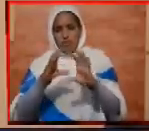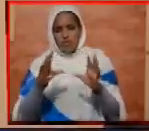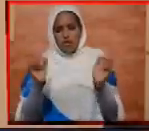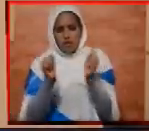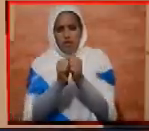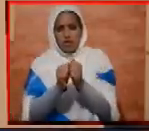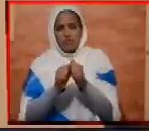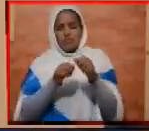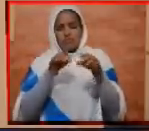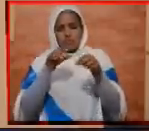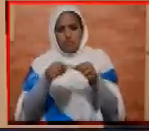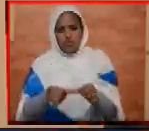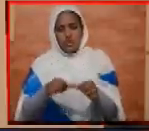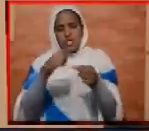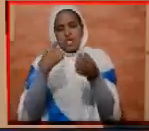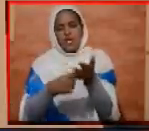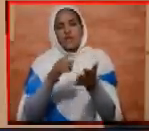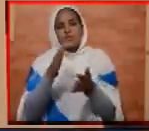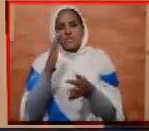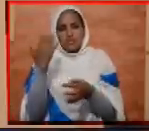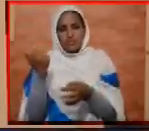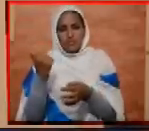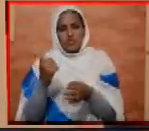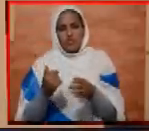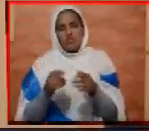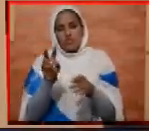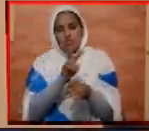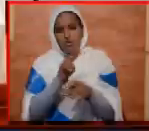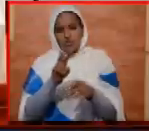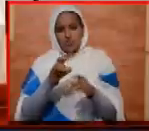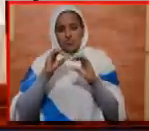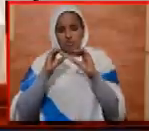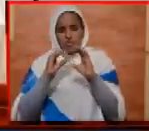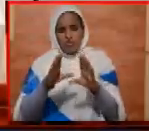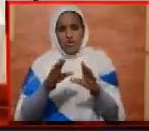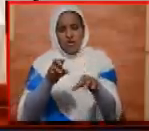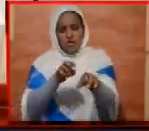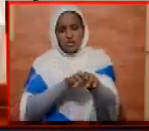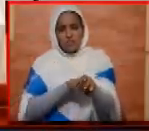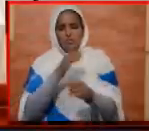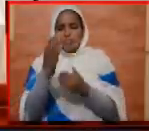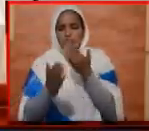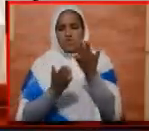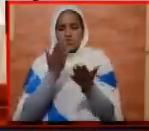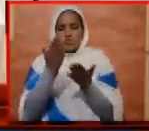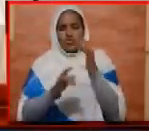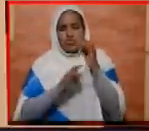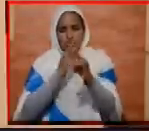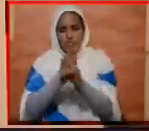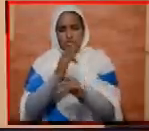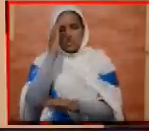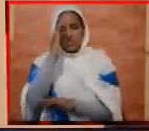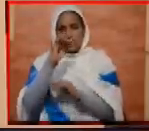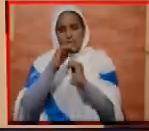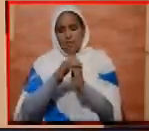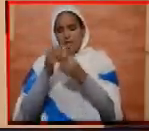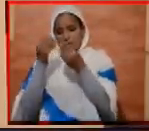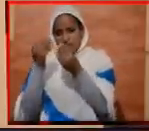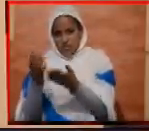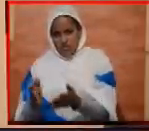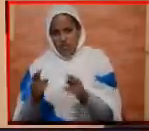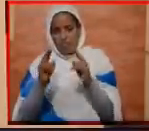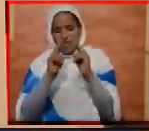መምህራን ጋር ያደረግነው ቆይታ ይህንን ይመስል ነበር። ሁለቱም መምህራን ረጅም ያገለገሉበት ዘመን እግዚአብሔር